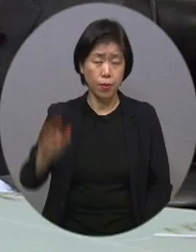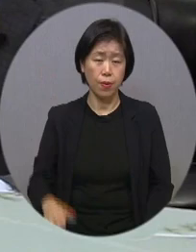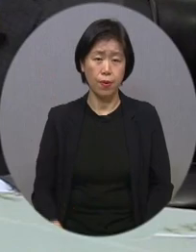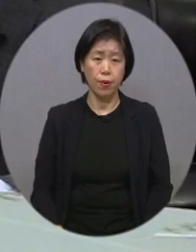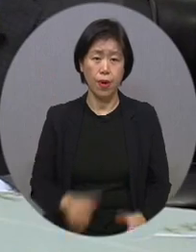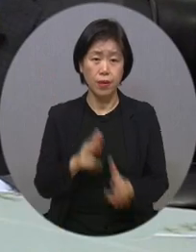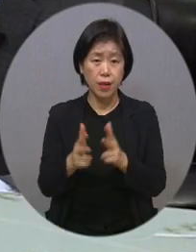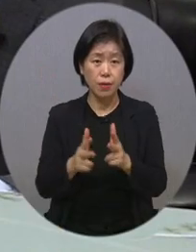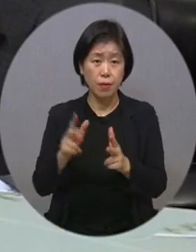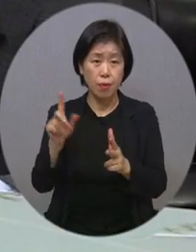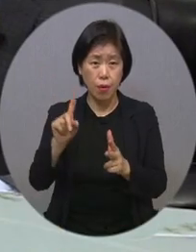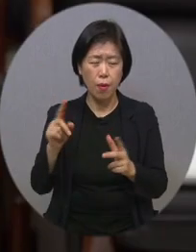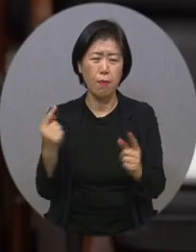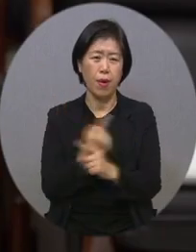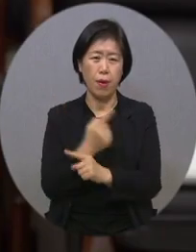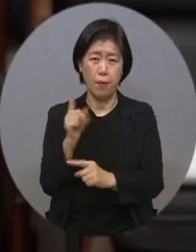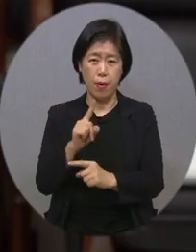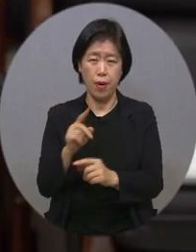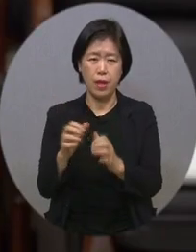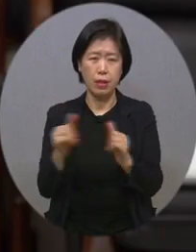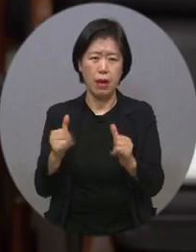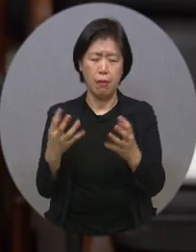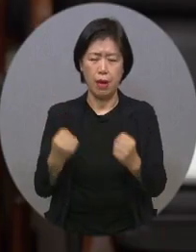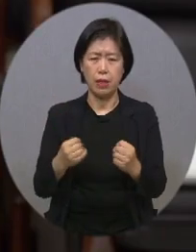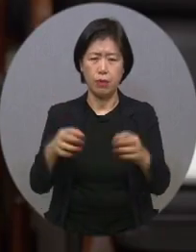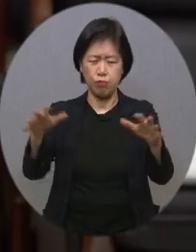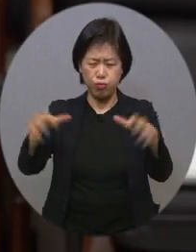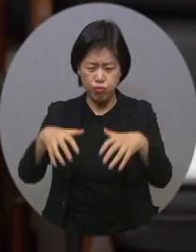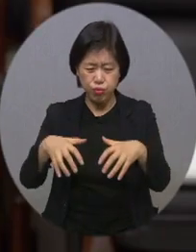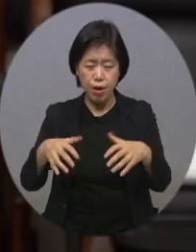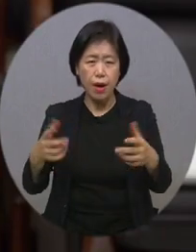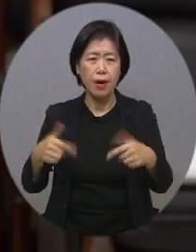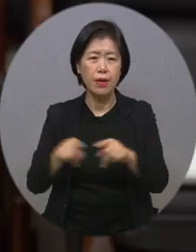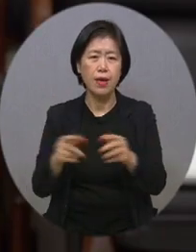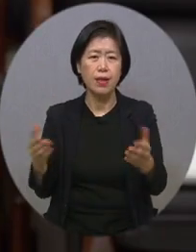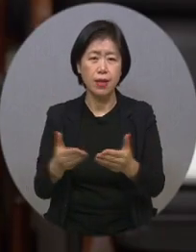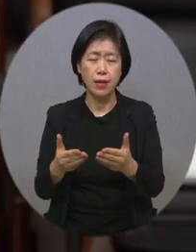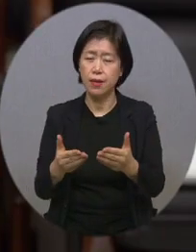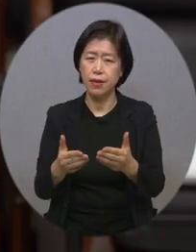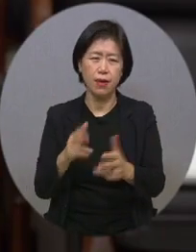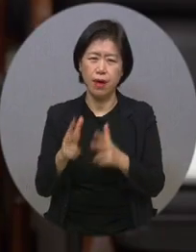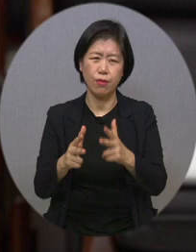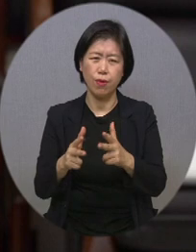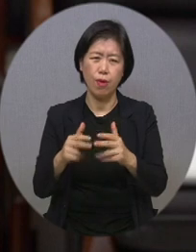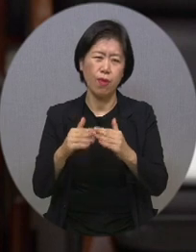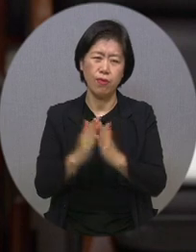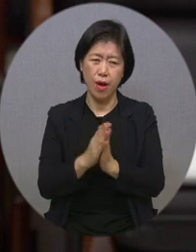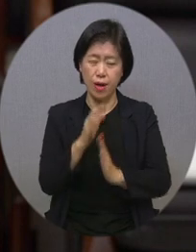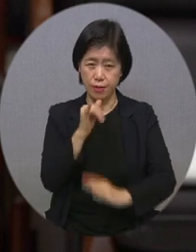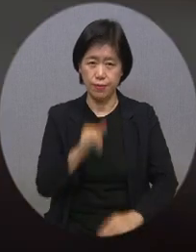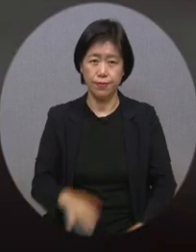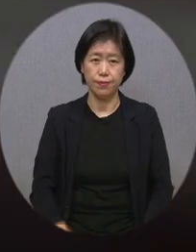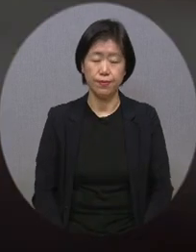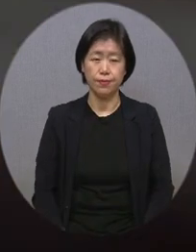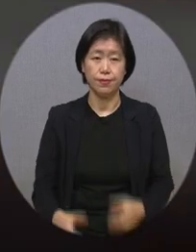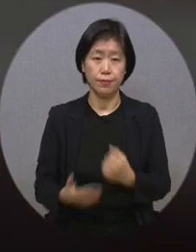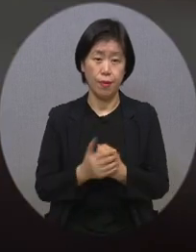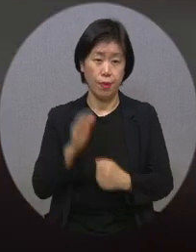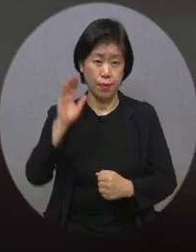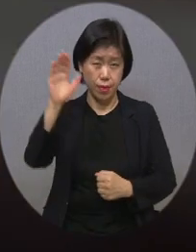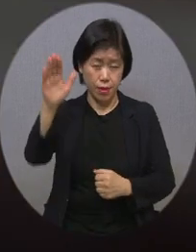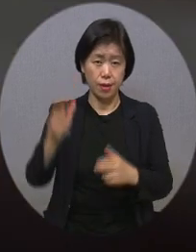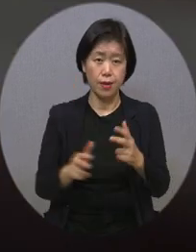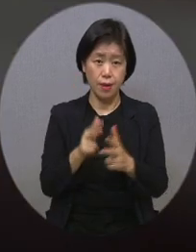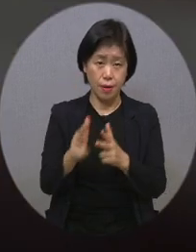이게 트렌드이기 때문에 네네. 그래서 우리는 재생에너지 산업을 중심으로 하고 미래산업 그래서 우리 군산에